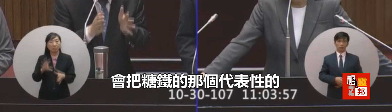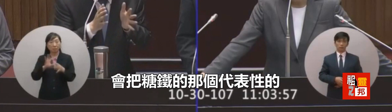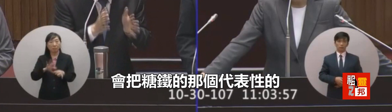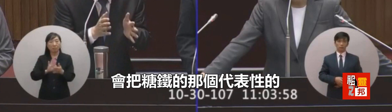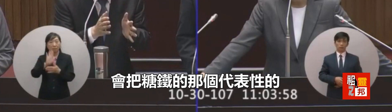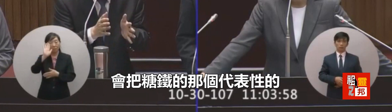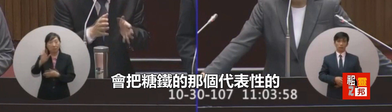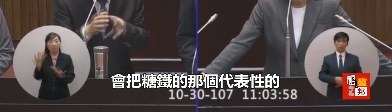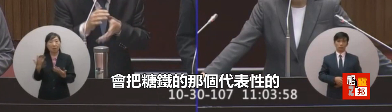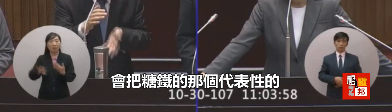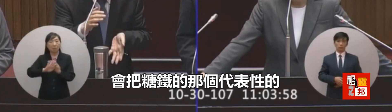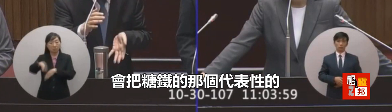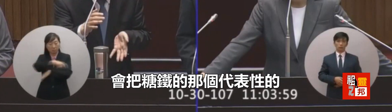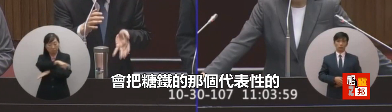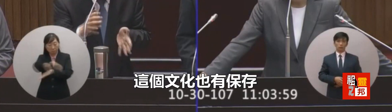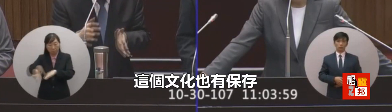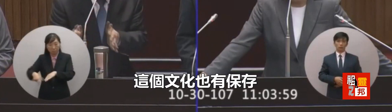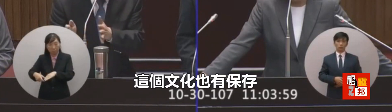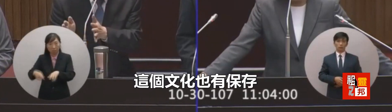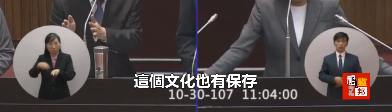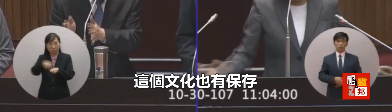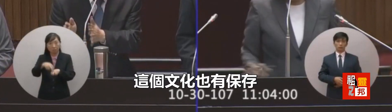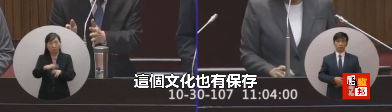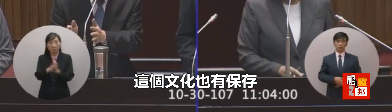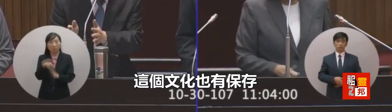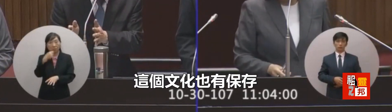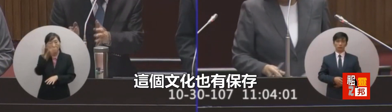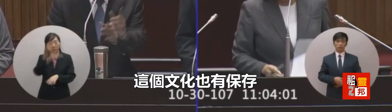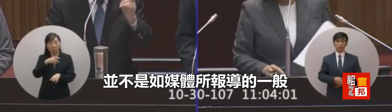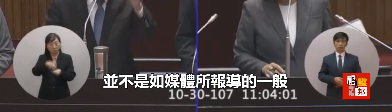的时候，会把塘铁的那个代表性的这个文化